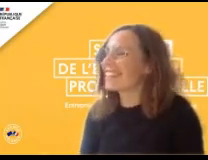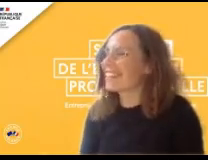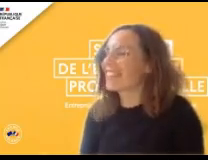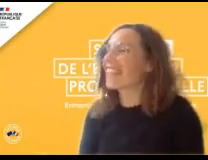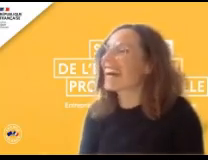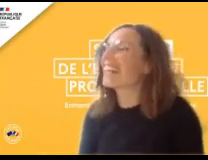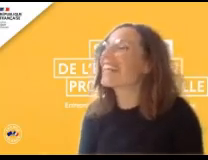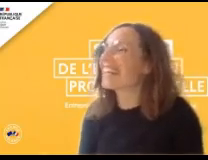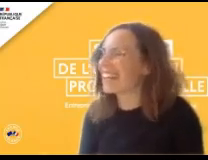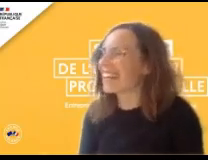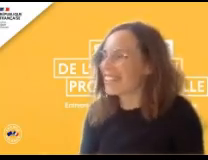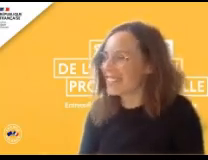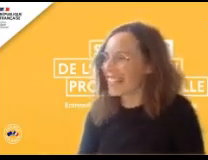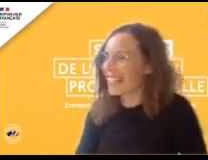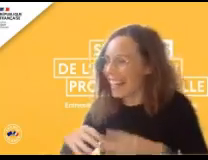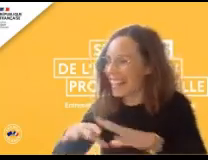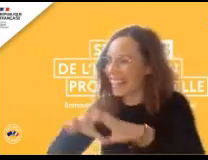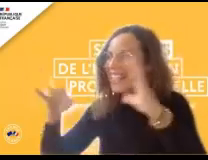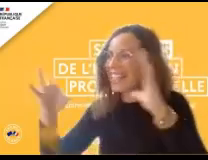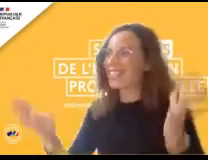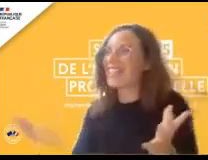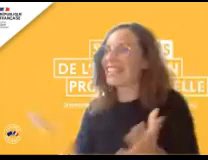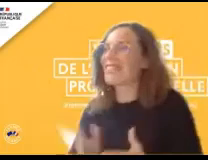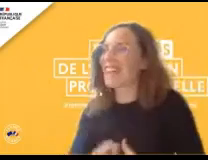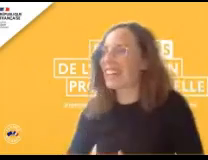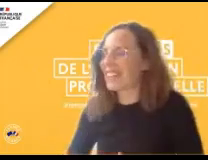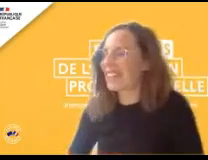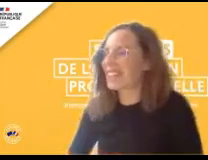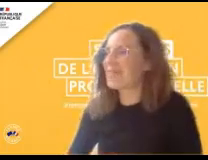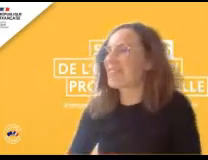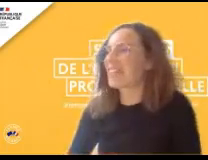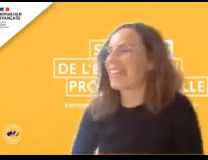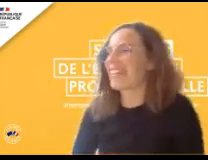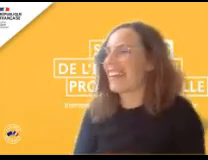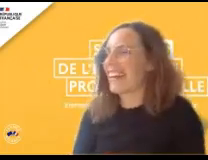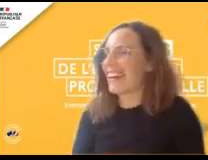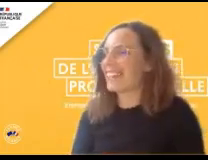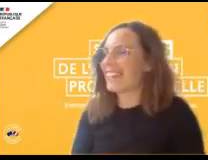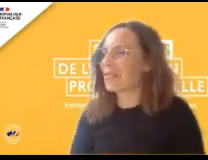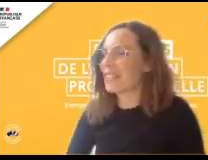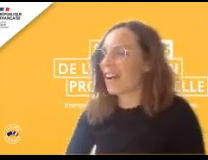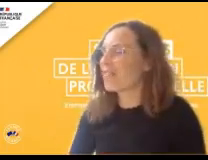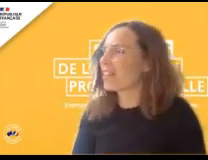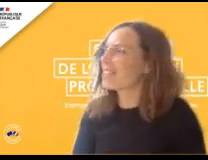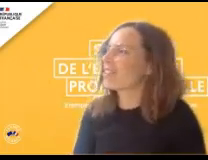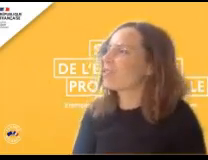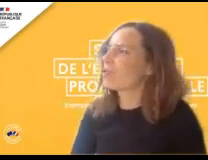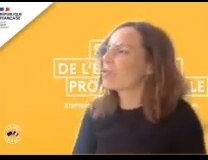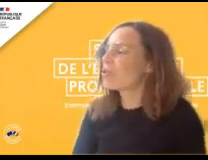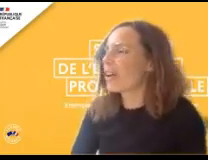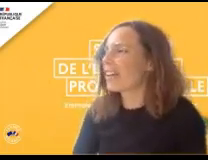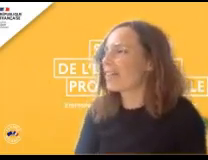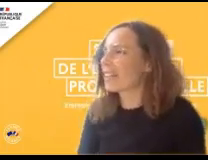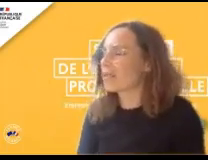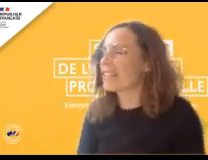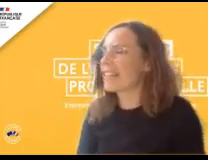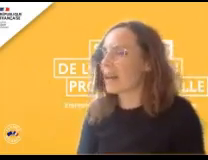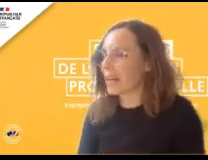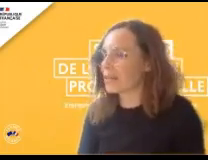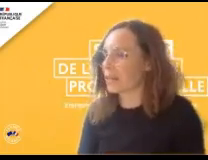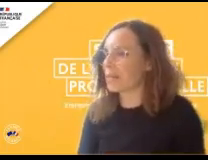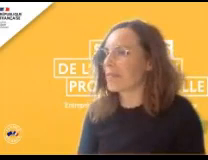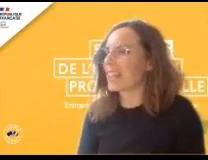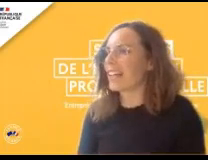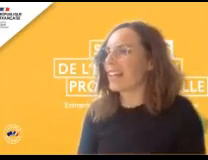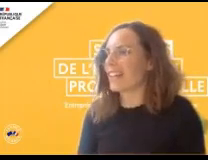et enfin, salarié cadre. Comme ça, il y a tous les opérateurs qui pourraient intervenir. En fait, le choix va être laissé à